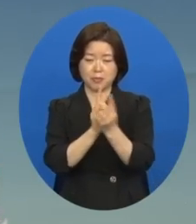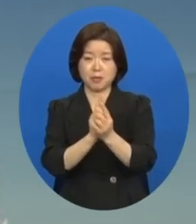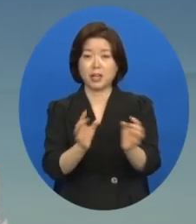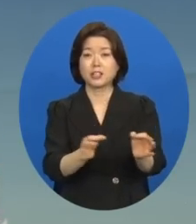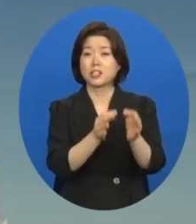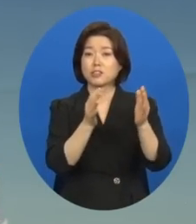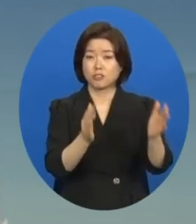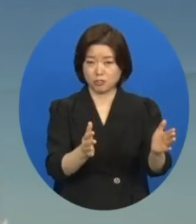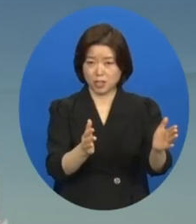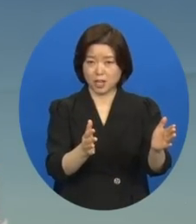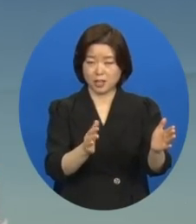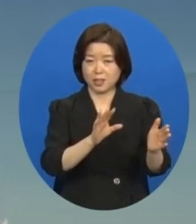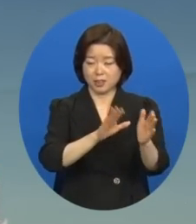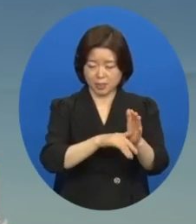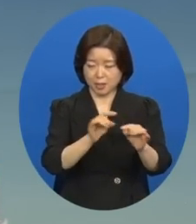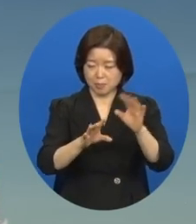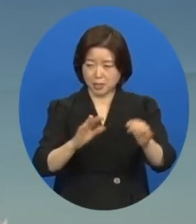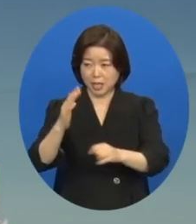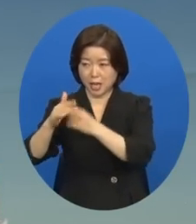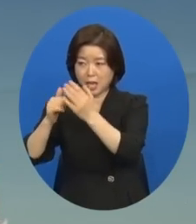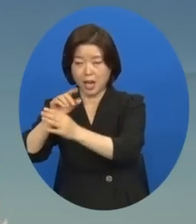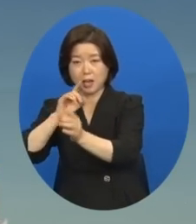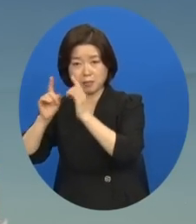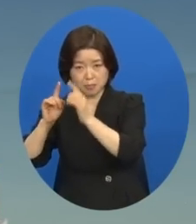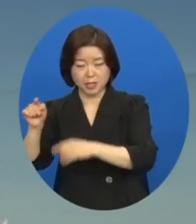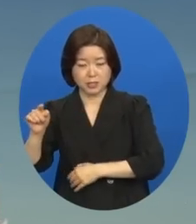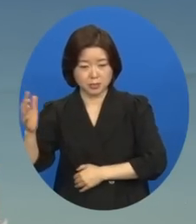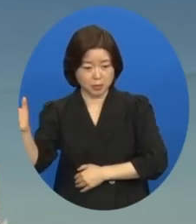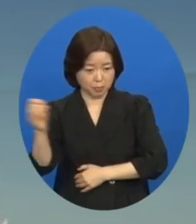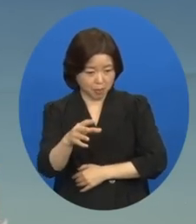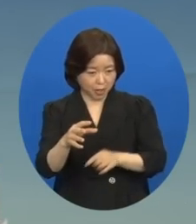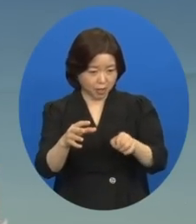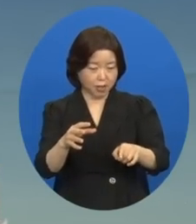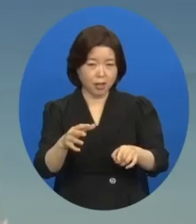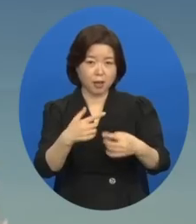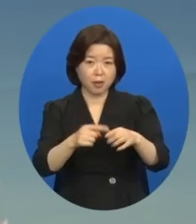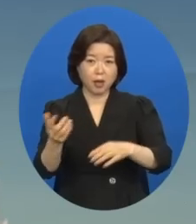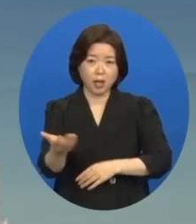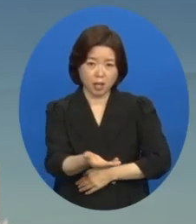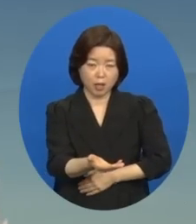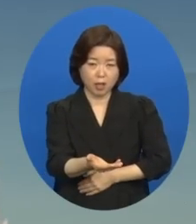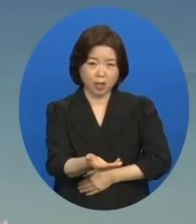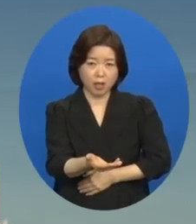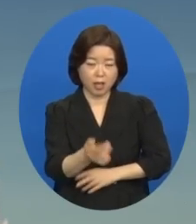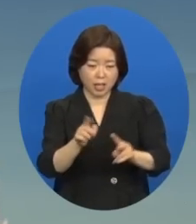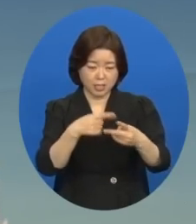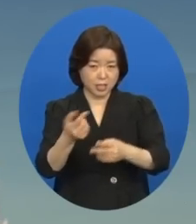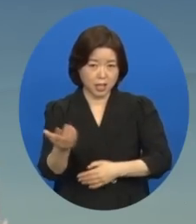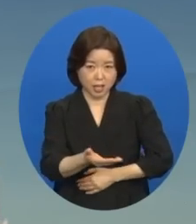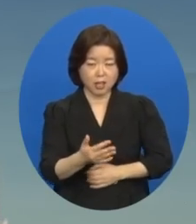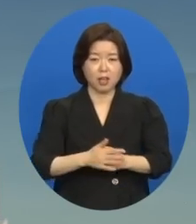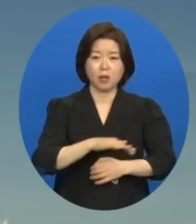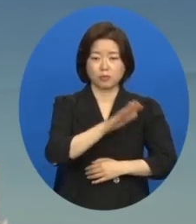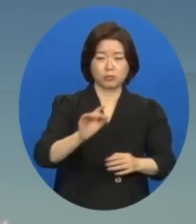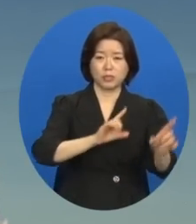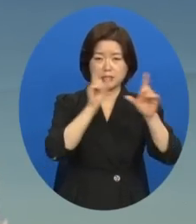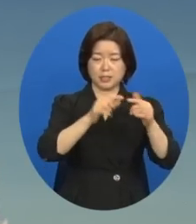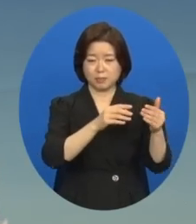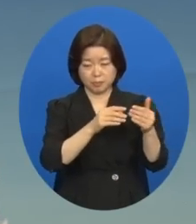순간순간들을 하나님의 말씀이 해석해서 우리의 삶을 이끌어가고 계십니까?